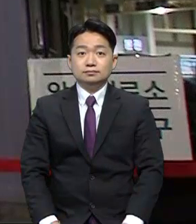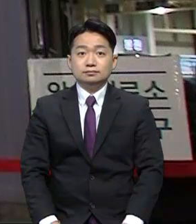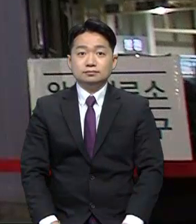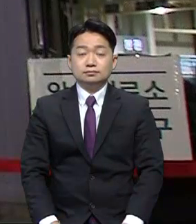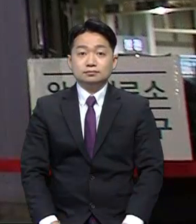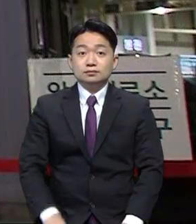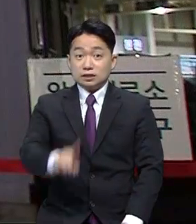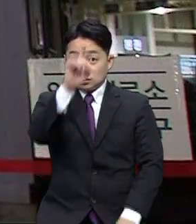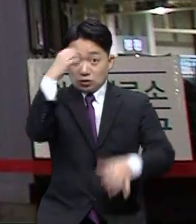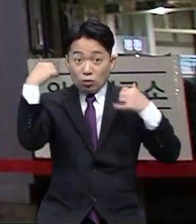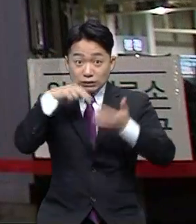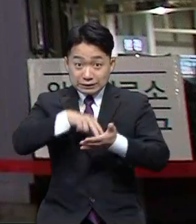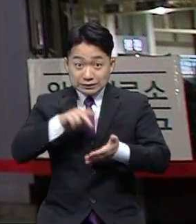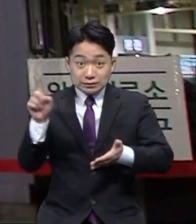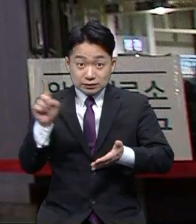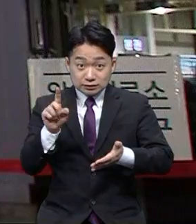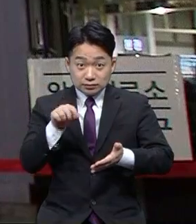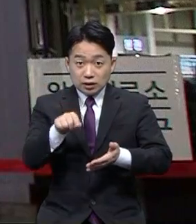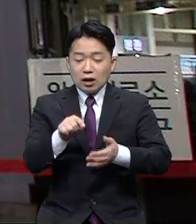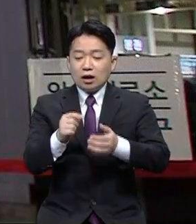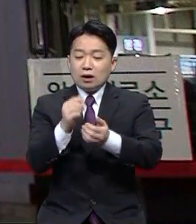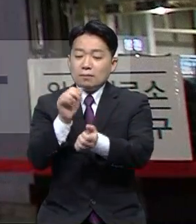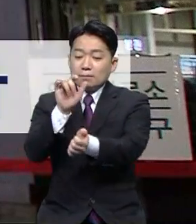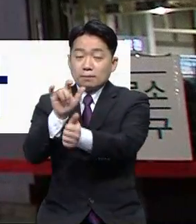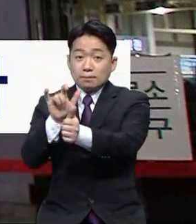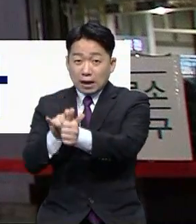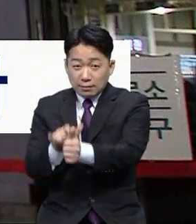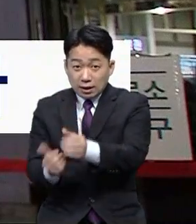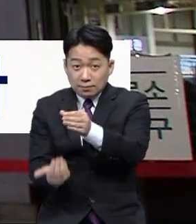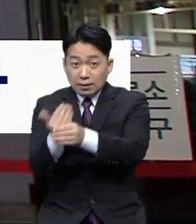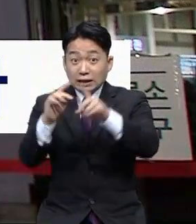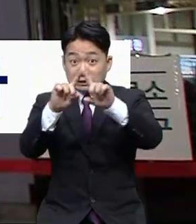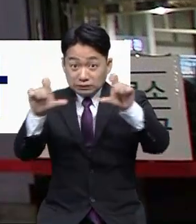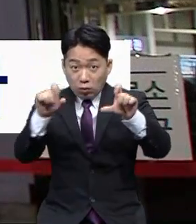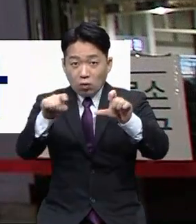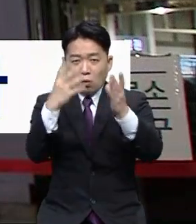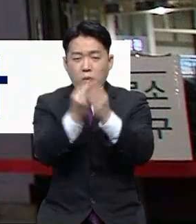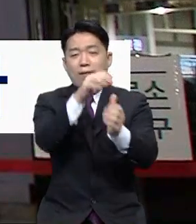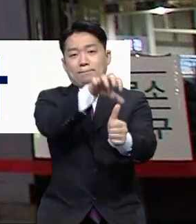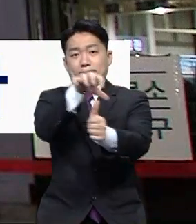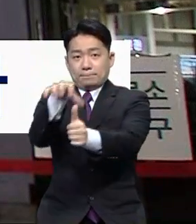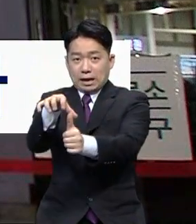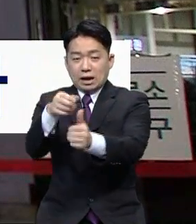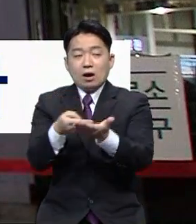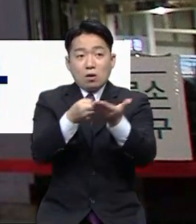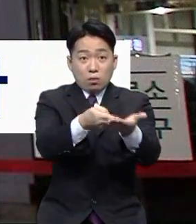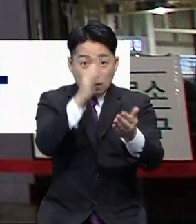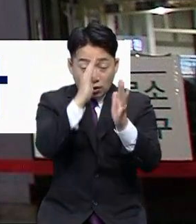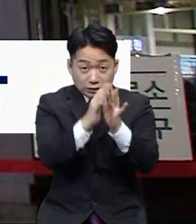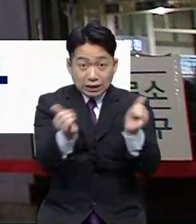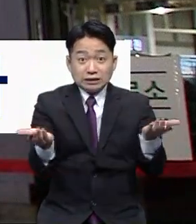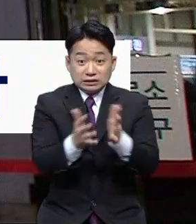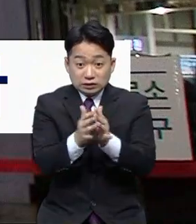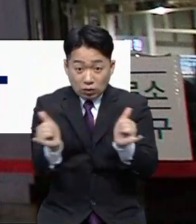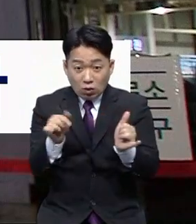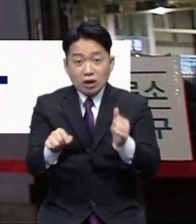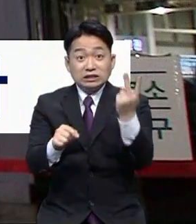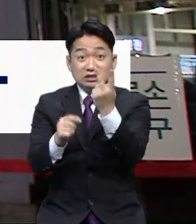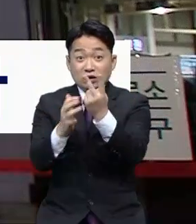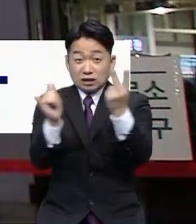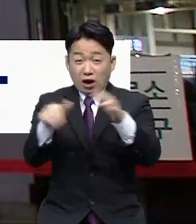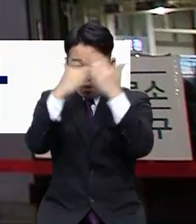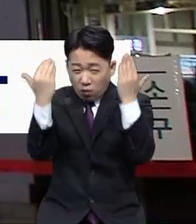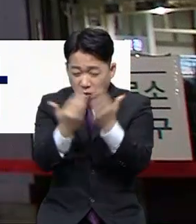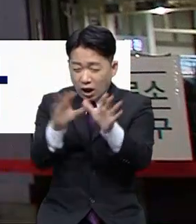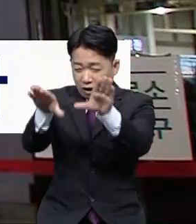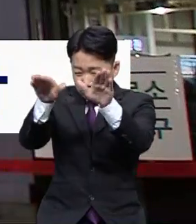네, 방역 당국은 현재 환자가 발생한 병원 15층을 격리하고 입원 환자와 보호자, 병원 직원 등 2천여 명에 대해 전수